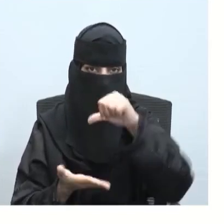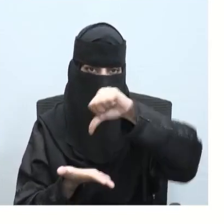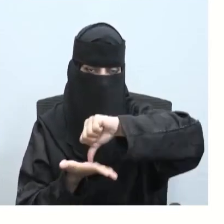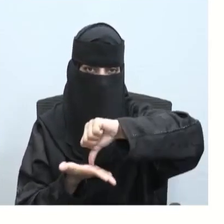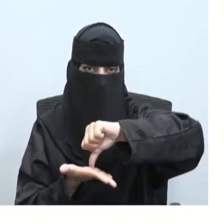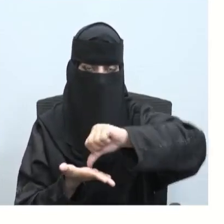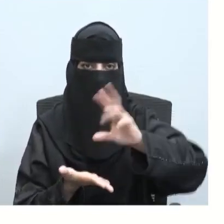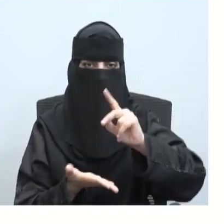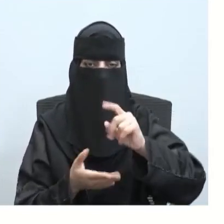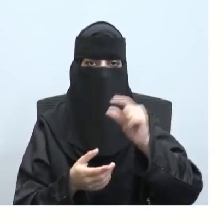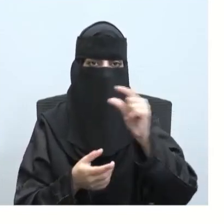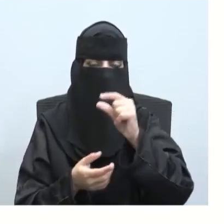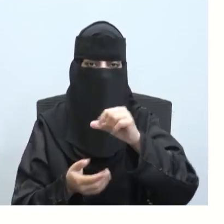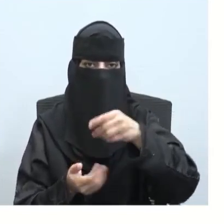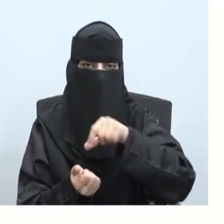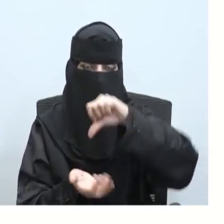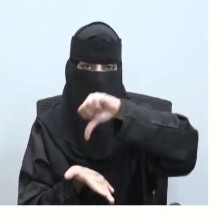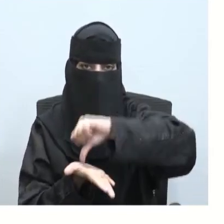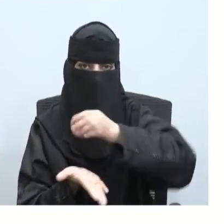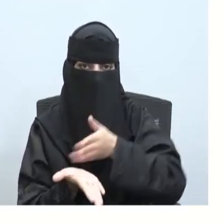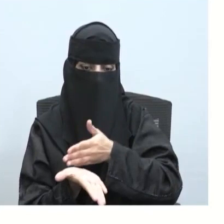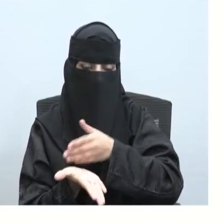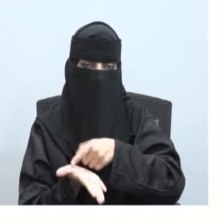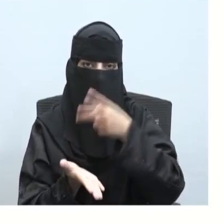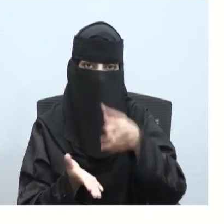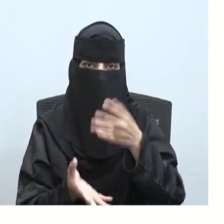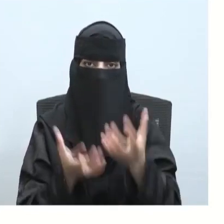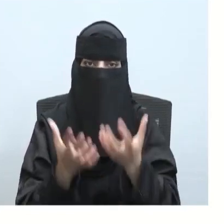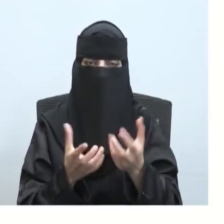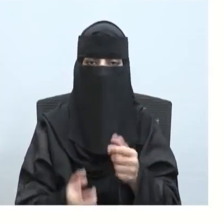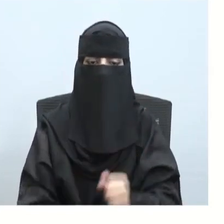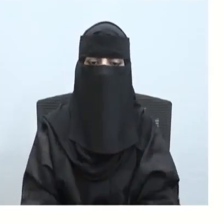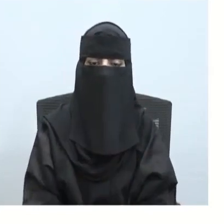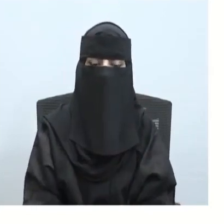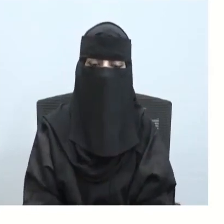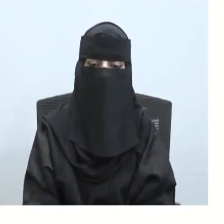وعقد طرفية التي تحدث فيها الحريق.